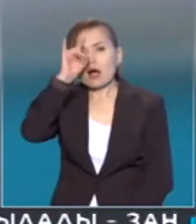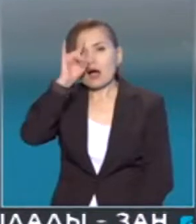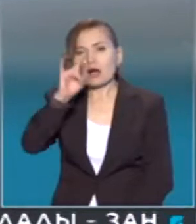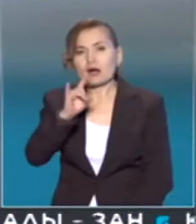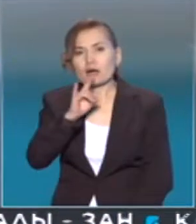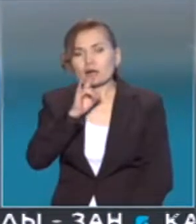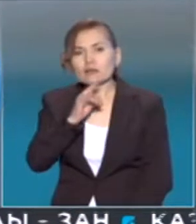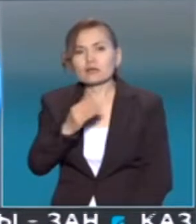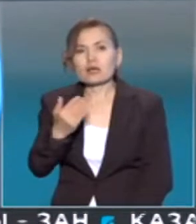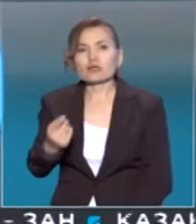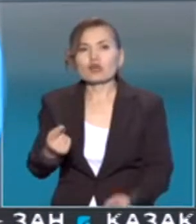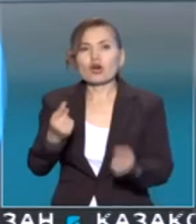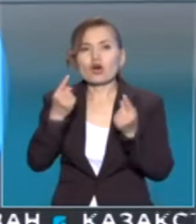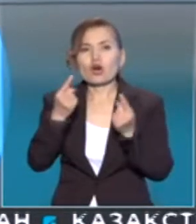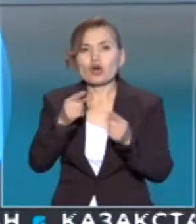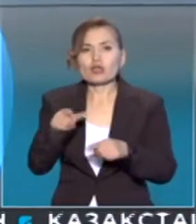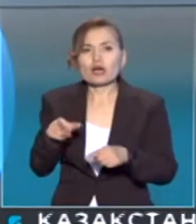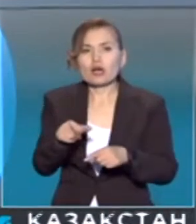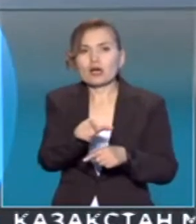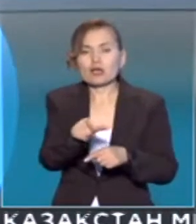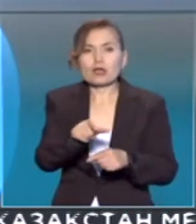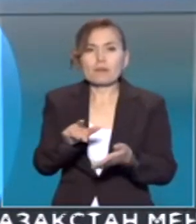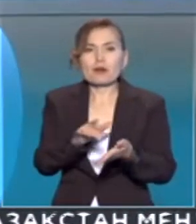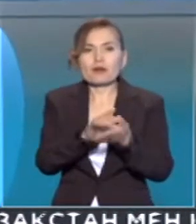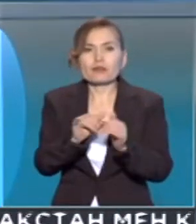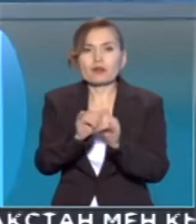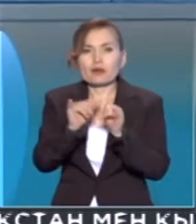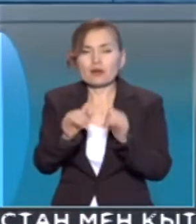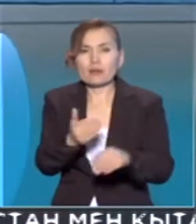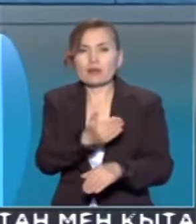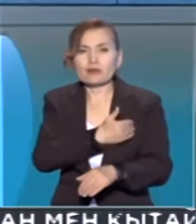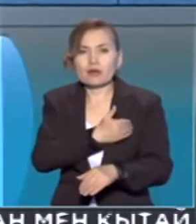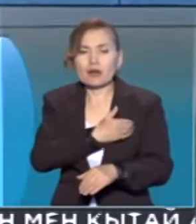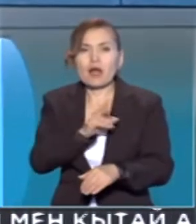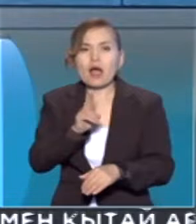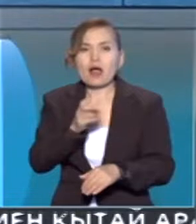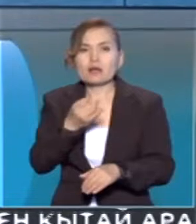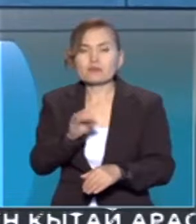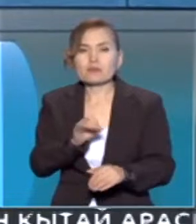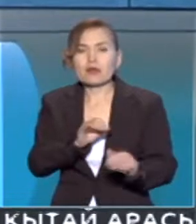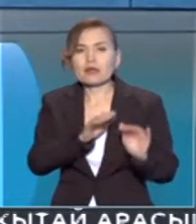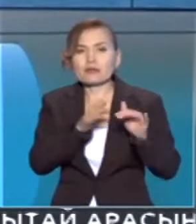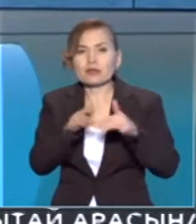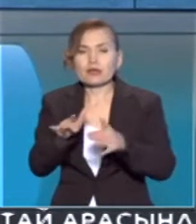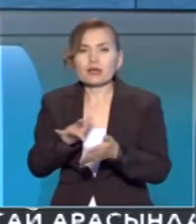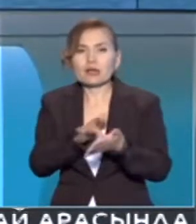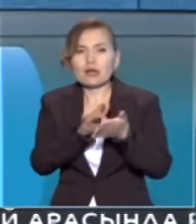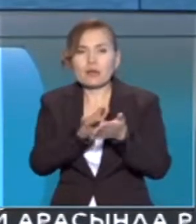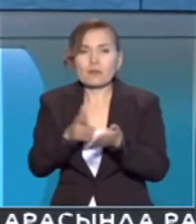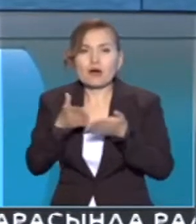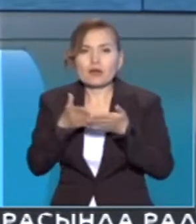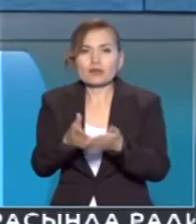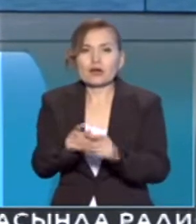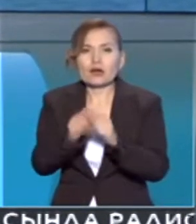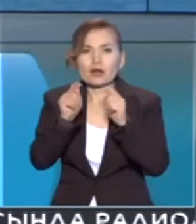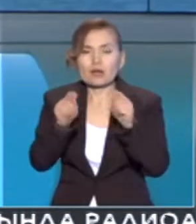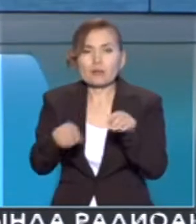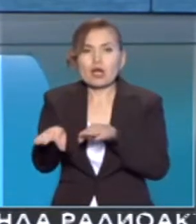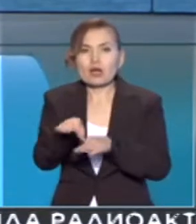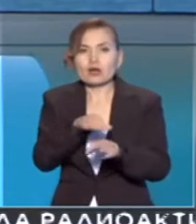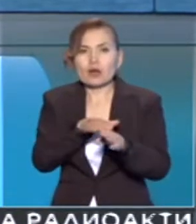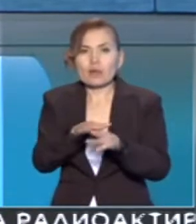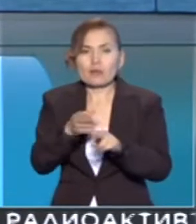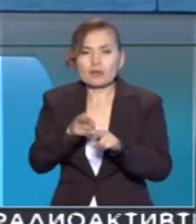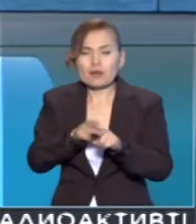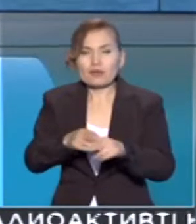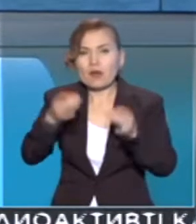Kazakstan Ulu Jibek жолы трансшекаралық туристік бағытын ілгерілетуге ниетті. Каспий теңіз бойынша теңіз круиздері сынды бірлескен жобаларды іске асырмақ.